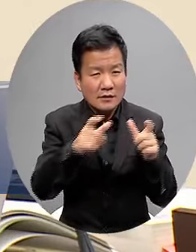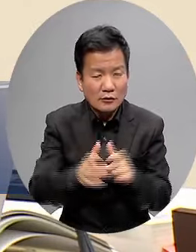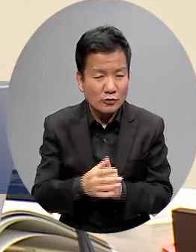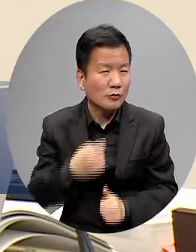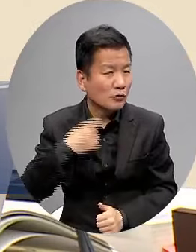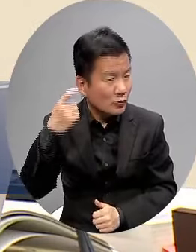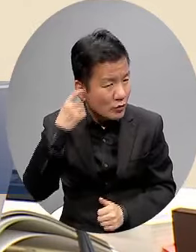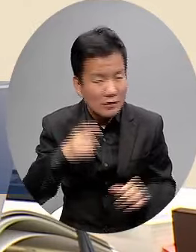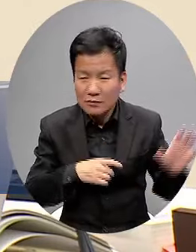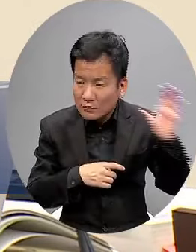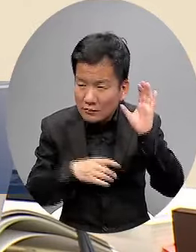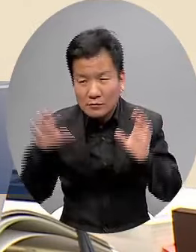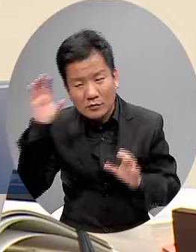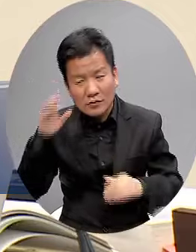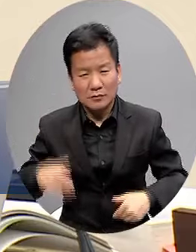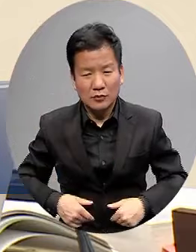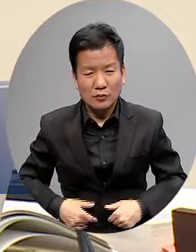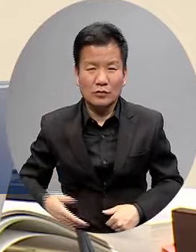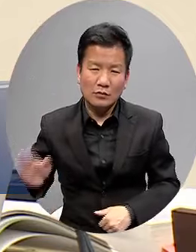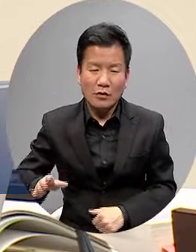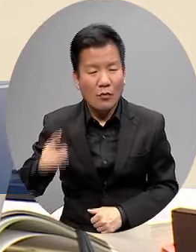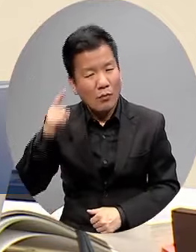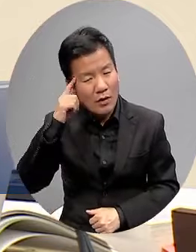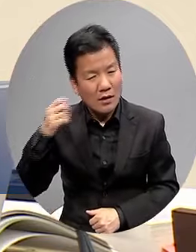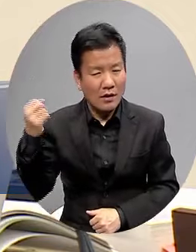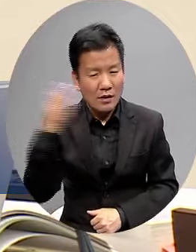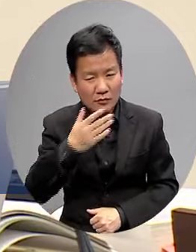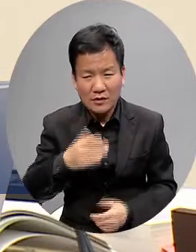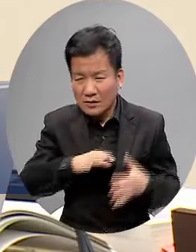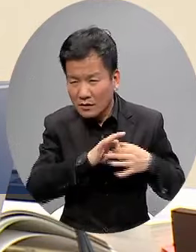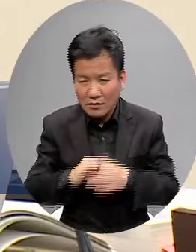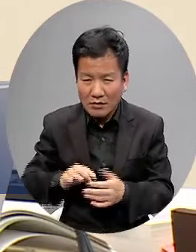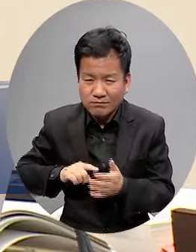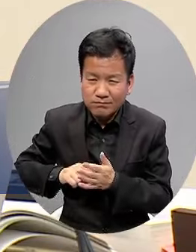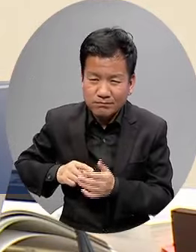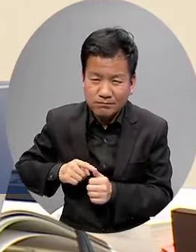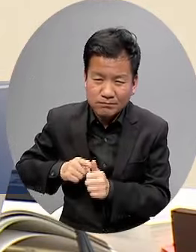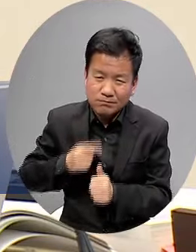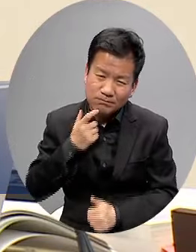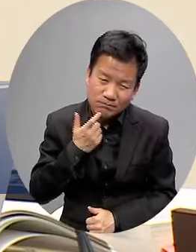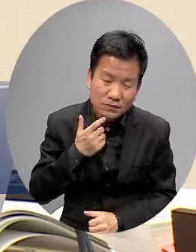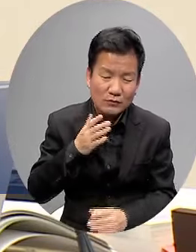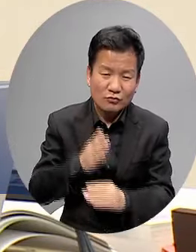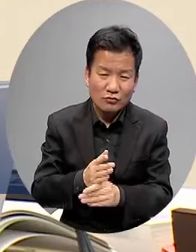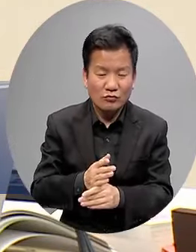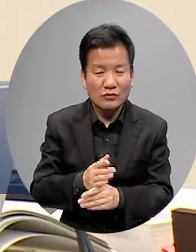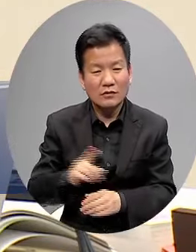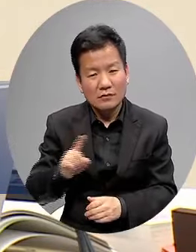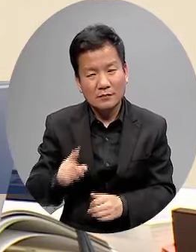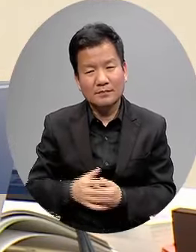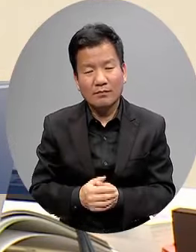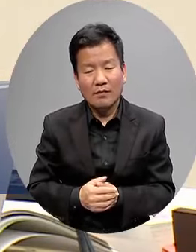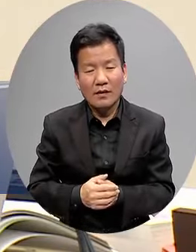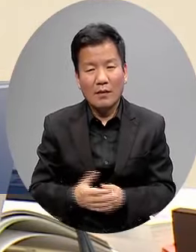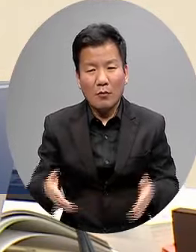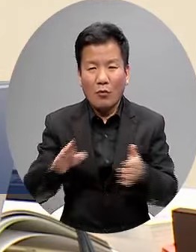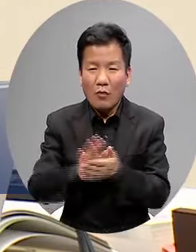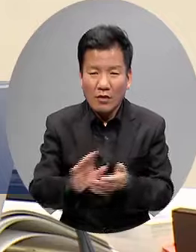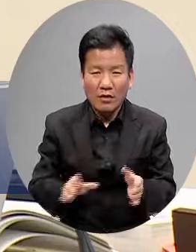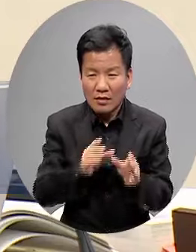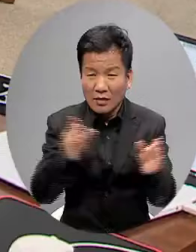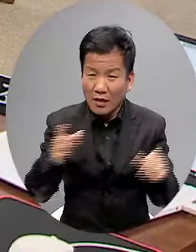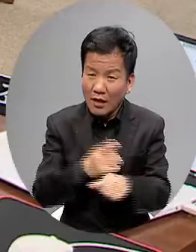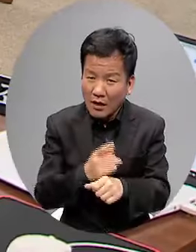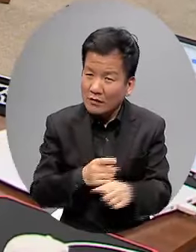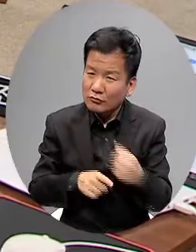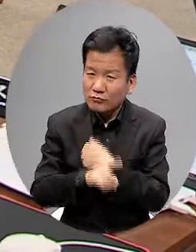채널만 듣는게 아닌가라는 의심도 들어요 왜 갑자기 그렇게 대두 돼서 여기까지 또 행정 본관까지 이렇게 다 찾아야